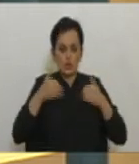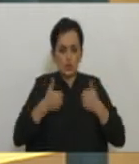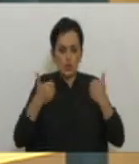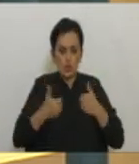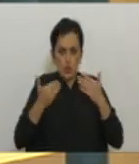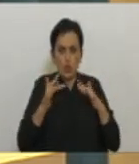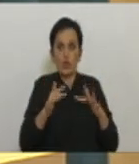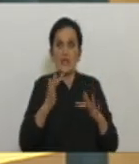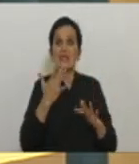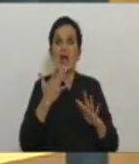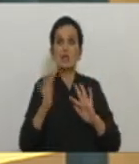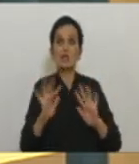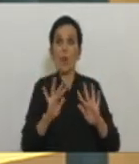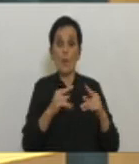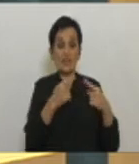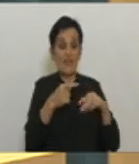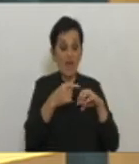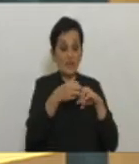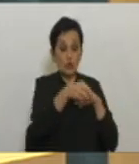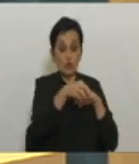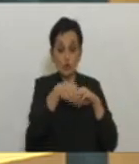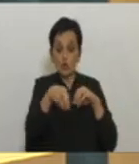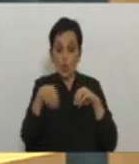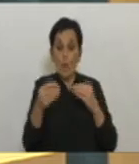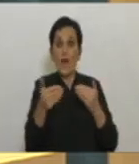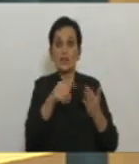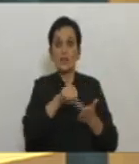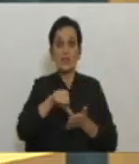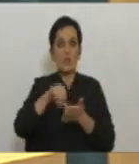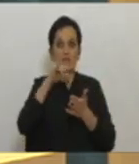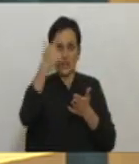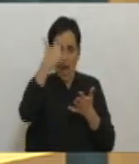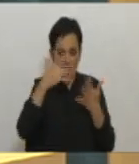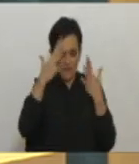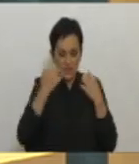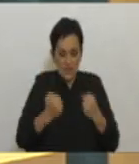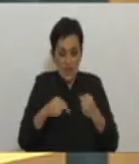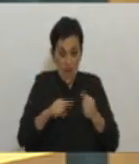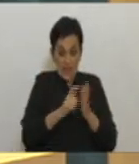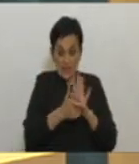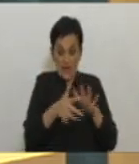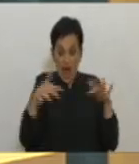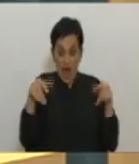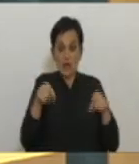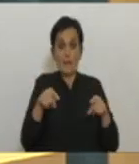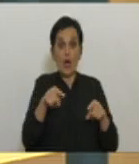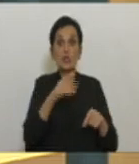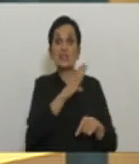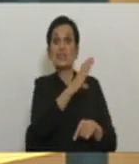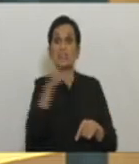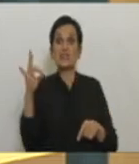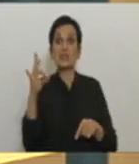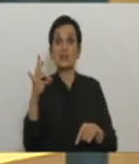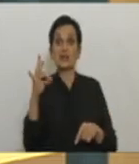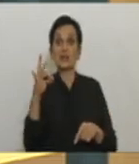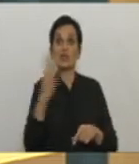რომ ნაცმოძრაობის სხვადასხვა შტოები თუ საკუთრივ მათი წარმომადგენელი ვერ იკავებს თავს რომ ამ დარბაზში მაინც და მაინც საბჭოთა და რუსული ჰიმნი